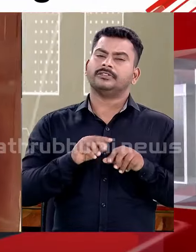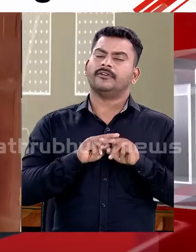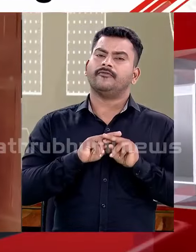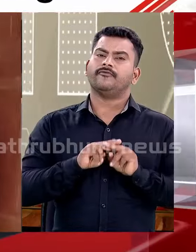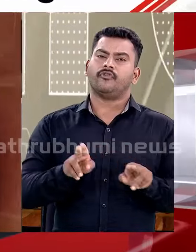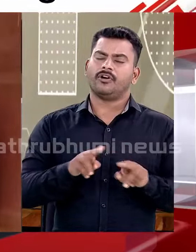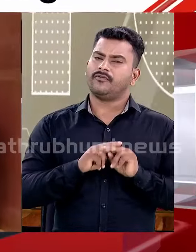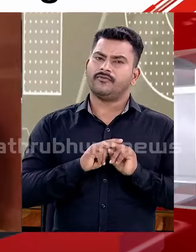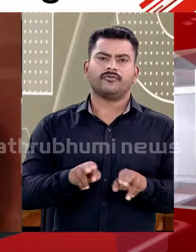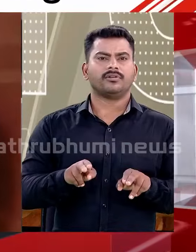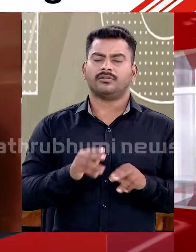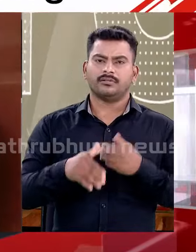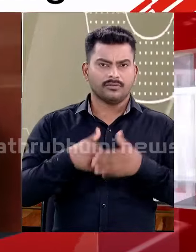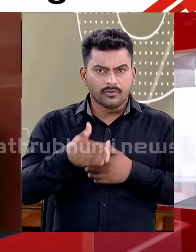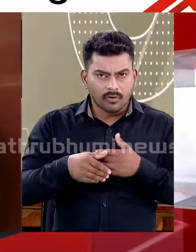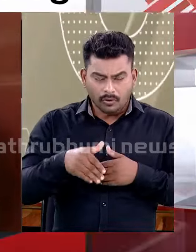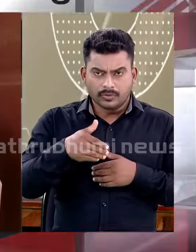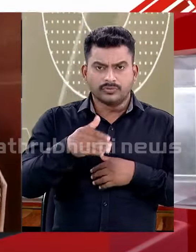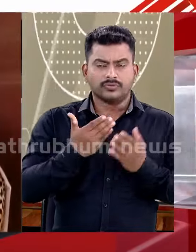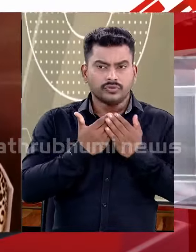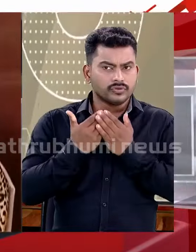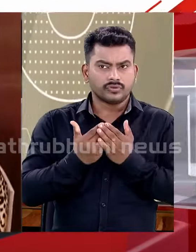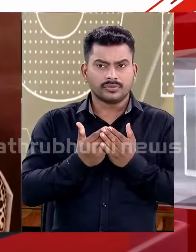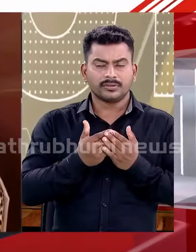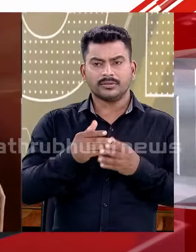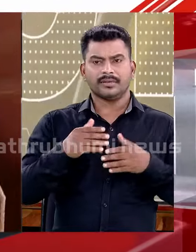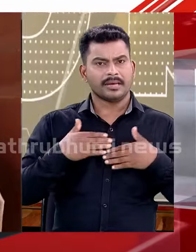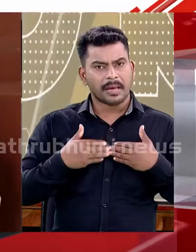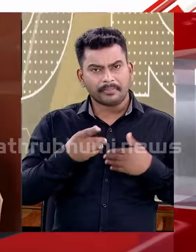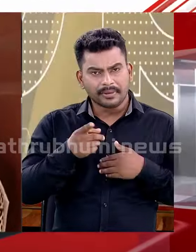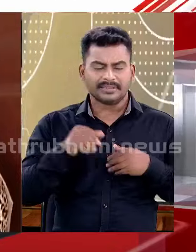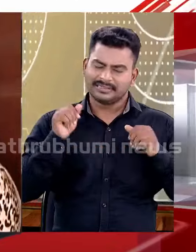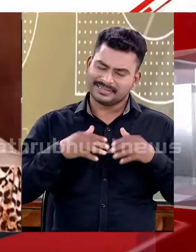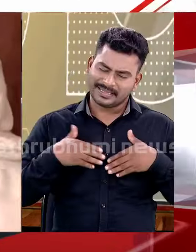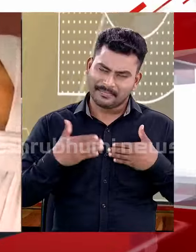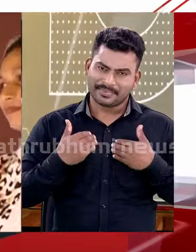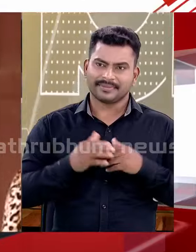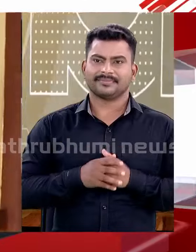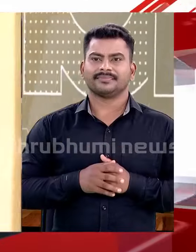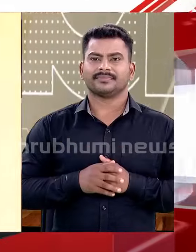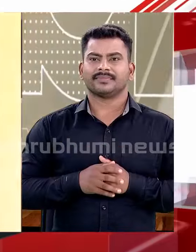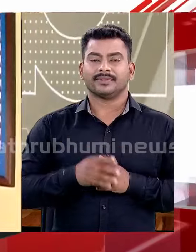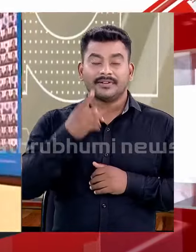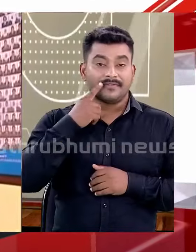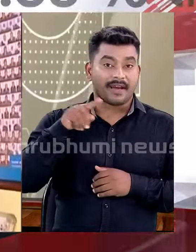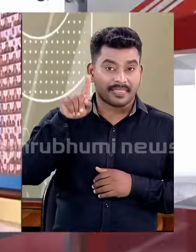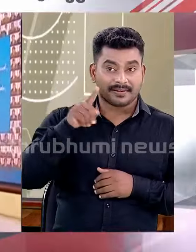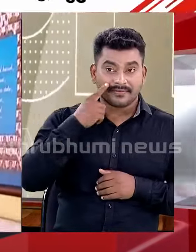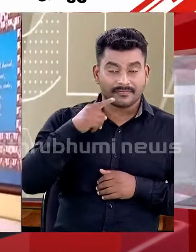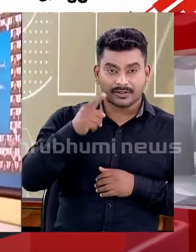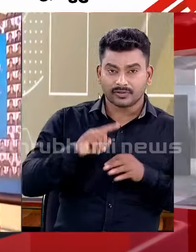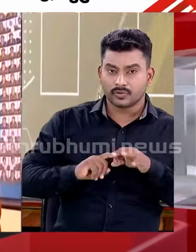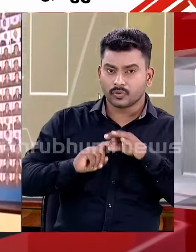വന്നിട്ട് ഇവിടുന്ന് റിസൾട്ട് നോക്കി അല്ലേ? പഠിച്ച സ്കൂളിൽ തന്നെ റിസൾട്ട് നോക്കി. വലിയ സന്തോഷമായല്ലേ? ഓ സന്തോഷം. രക്ഷിതാവുണ്ട് ഇവിടെ, നമുക്ക് ചോദിച്ചു നോക്കാം